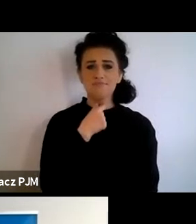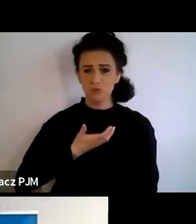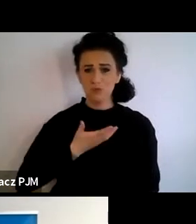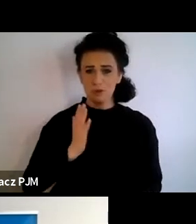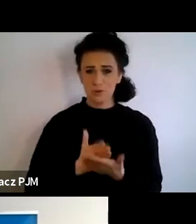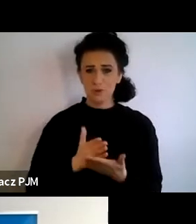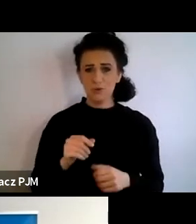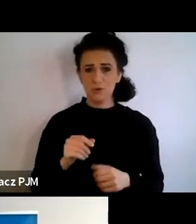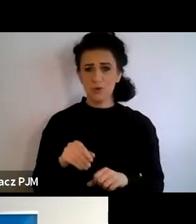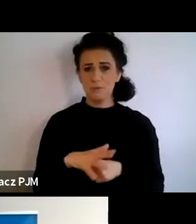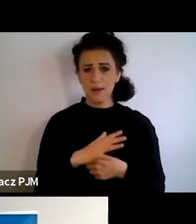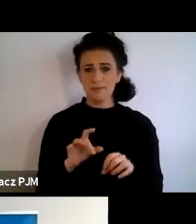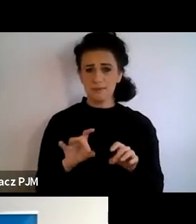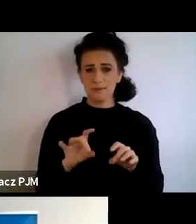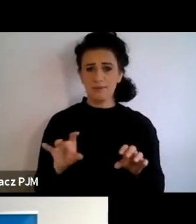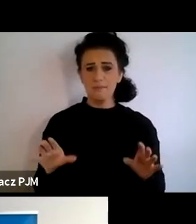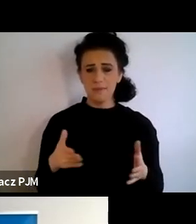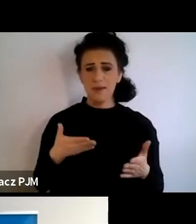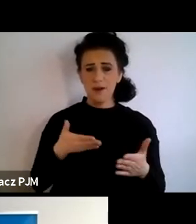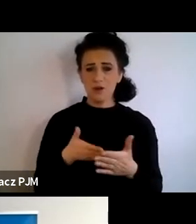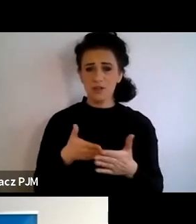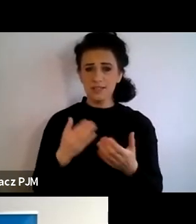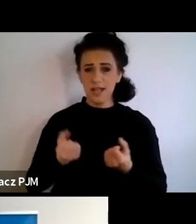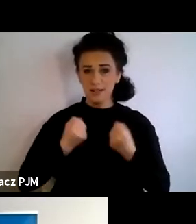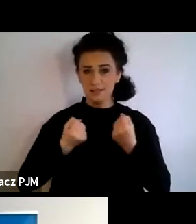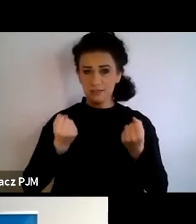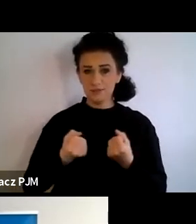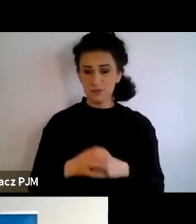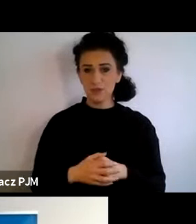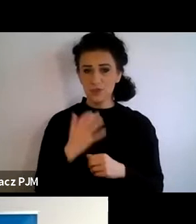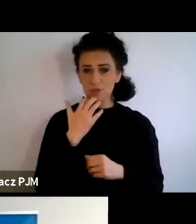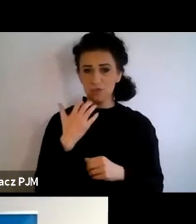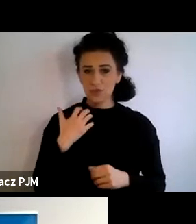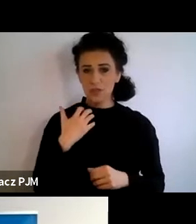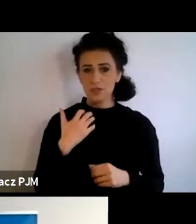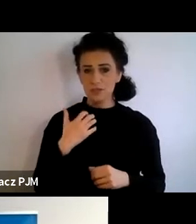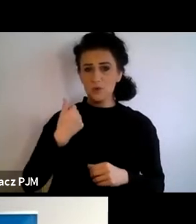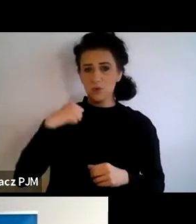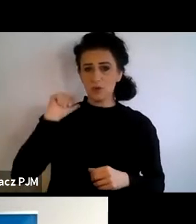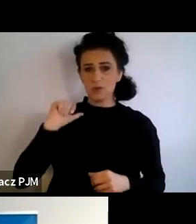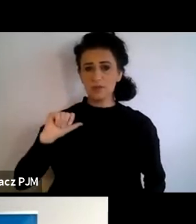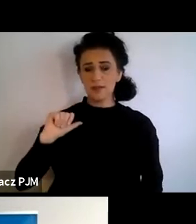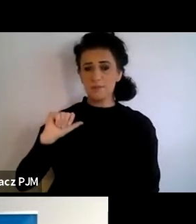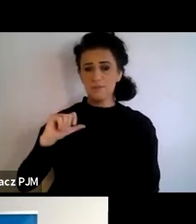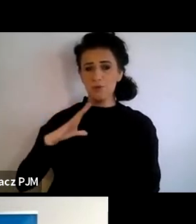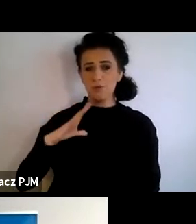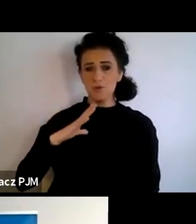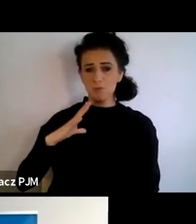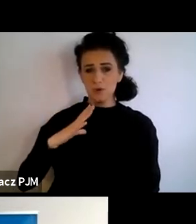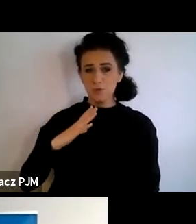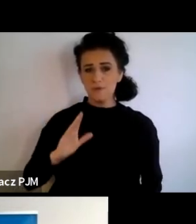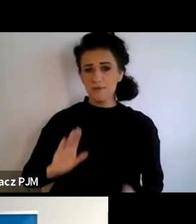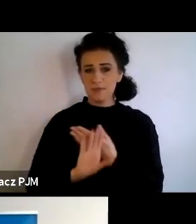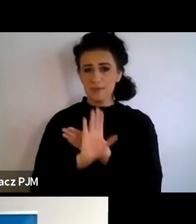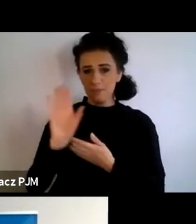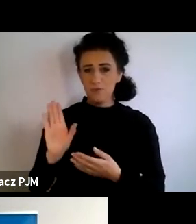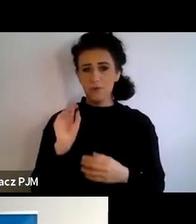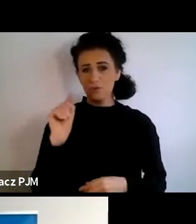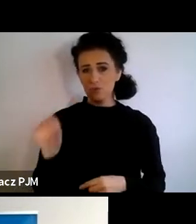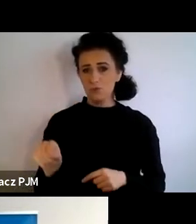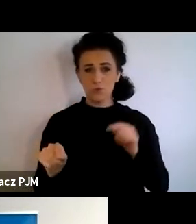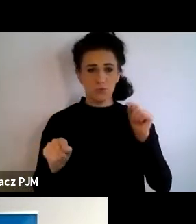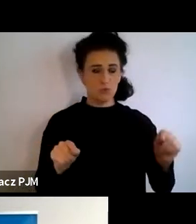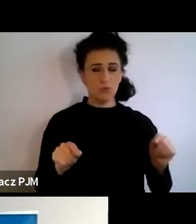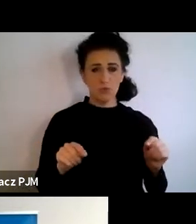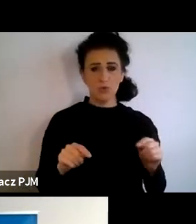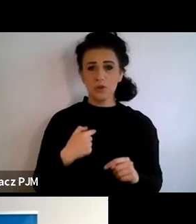miała ograniczyć nasze aktywności, tak? Gdy wcześniej, rok temu miałem gdzieś tam występować tu czy tam, to przynajmniej mogłem